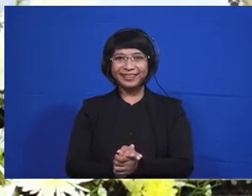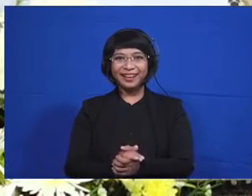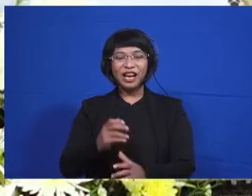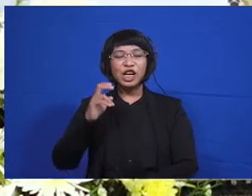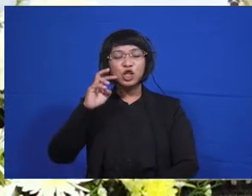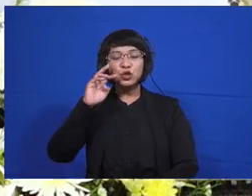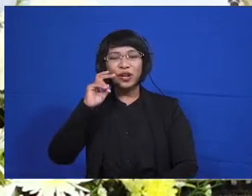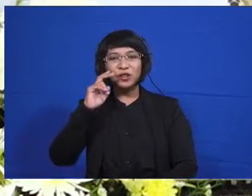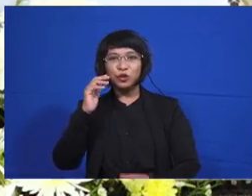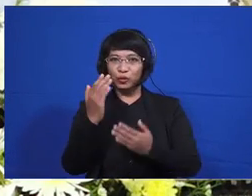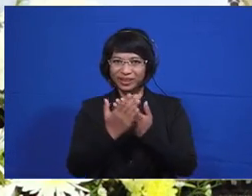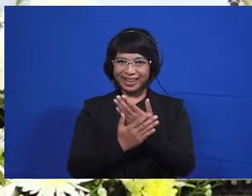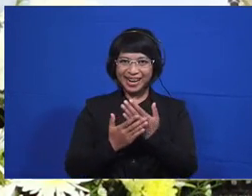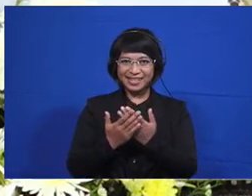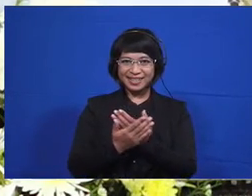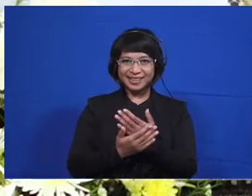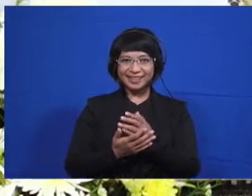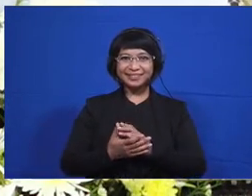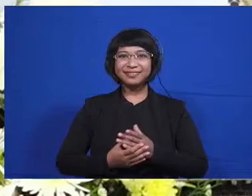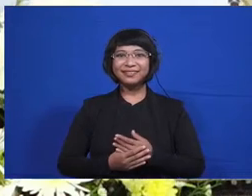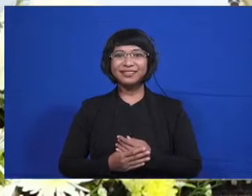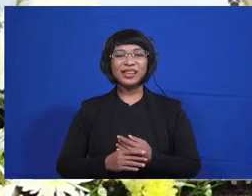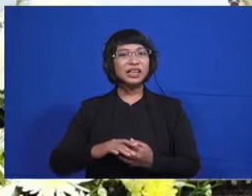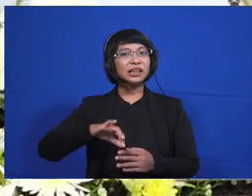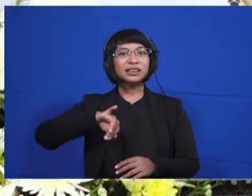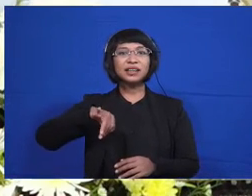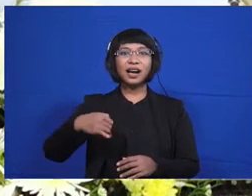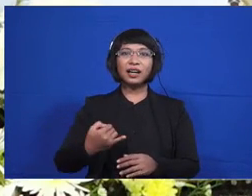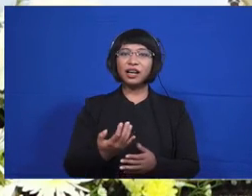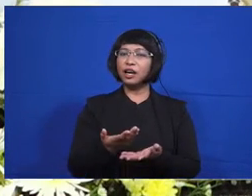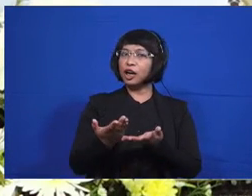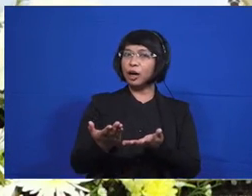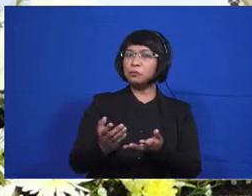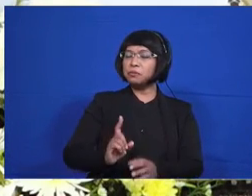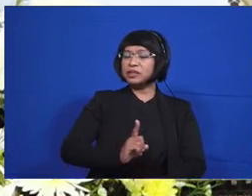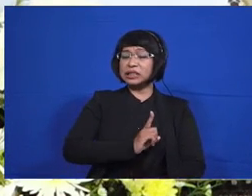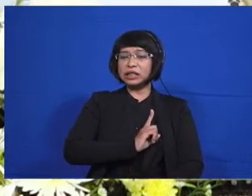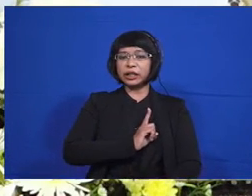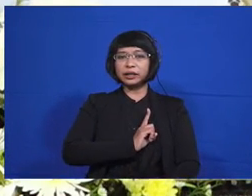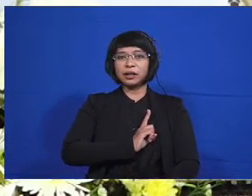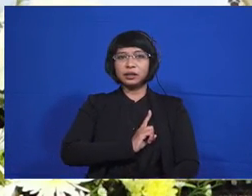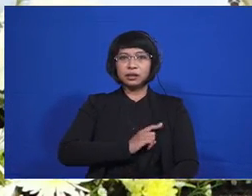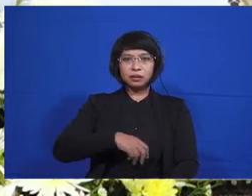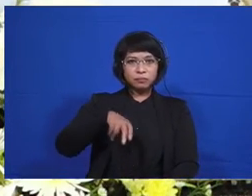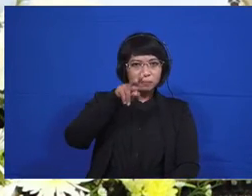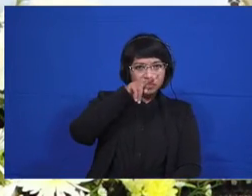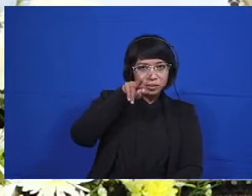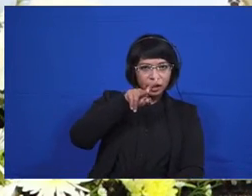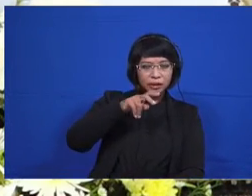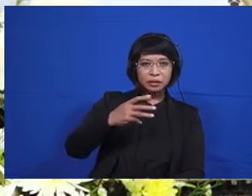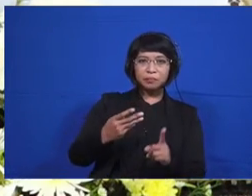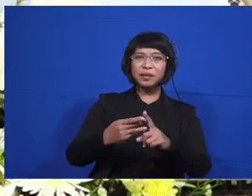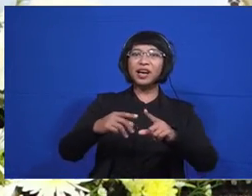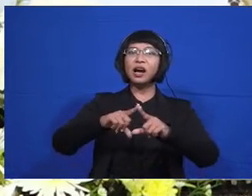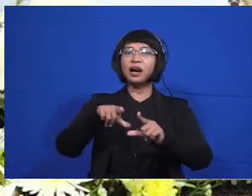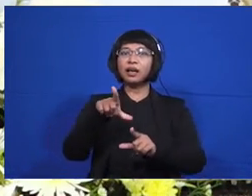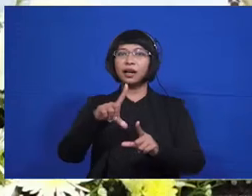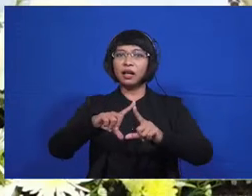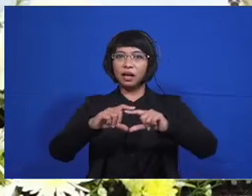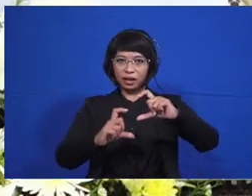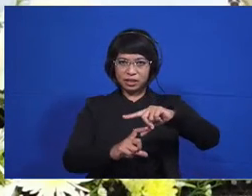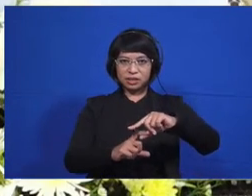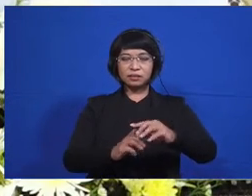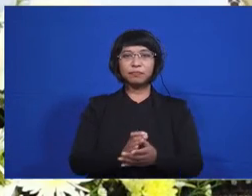Saudara-saudaraku yang kekasih, janganlah kamu sendiri menuntut pembalasan, tetapi